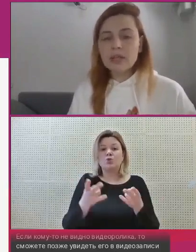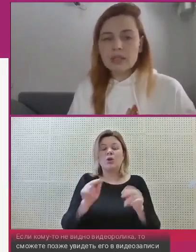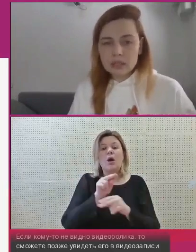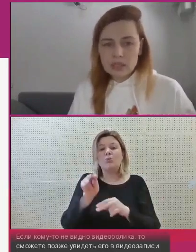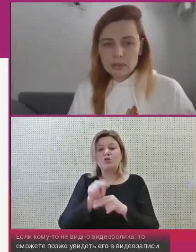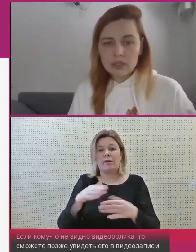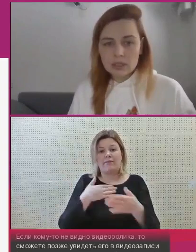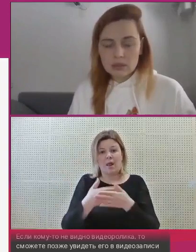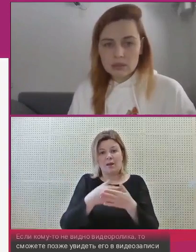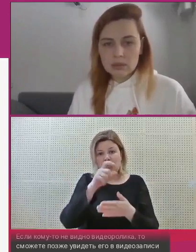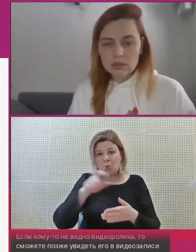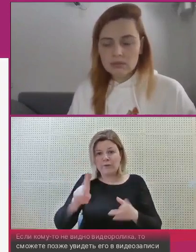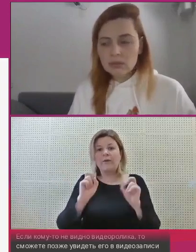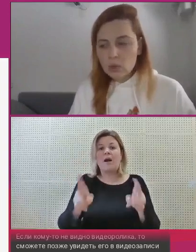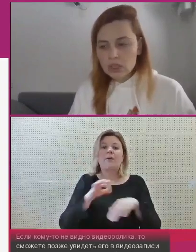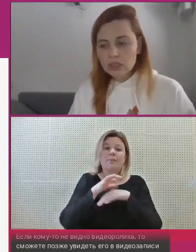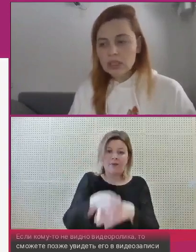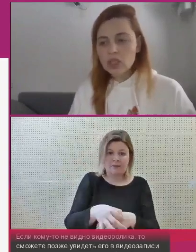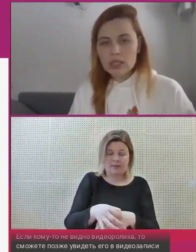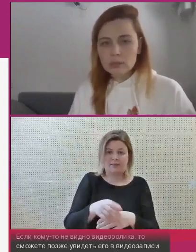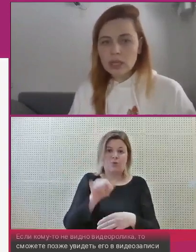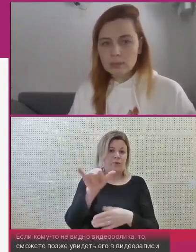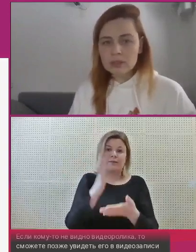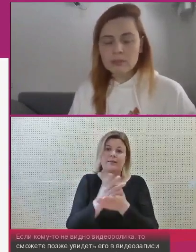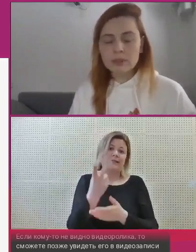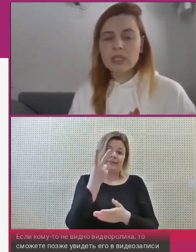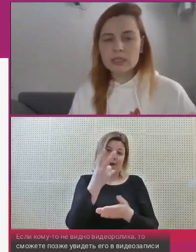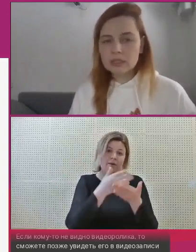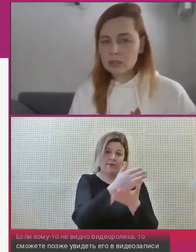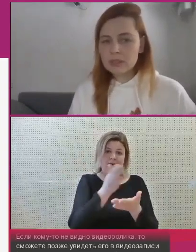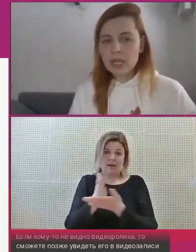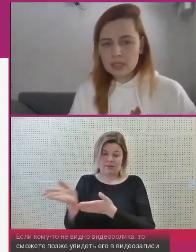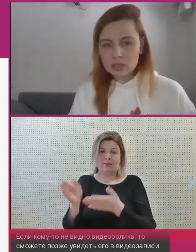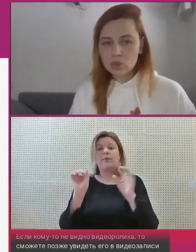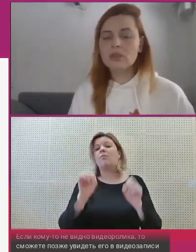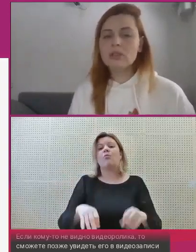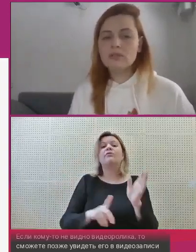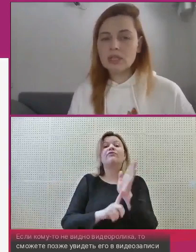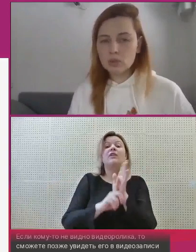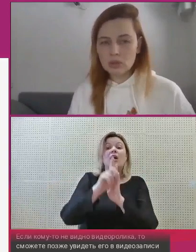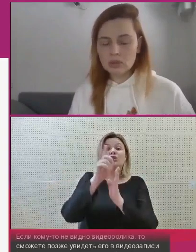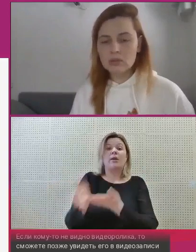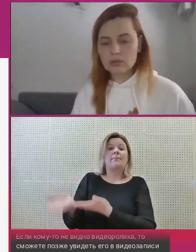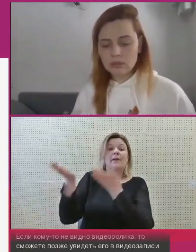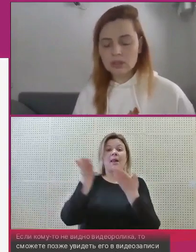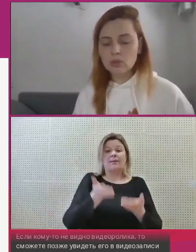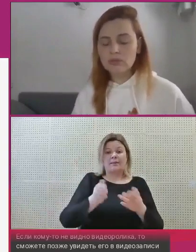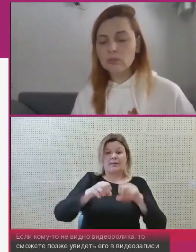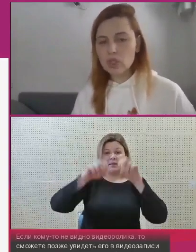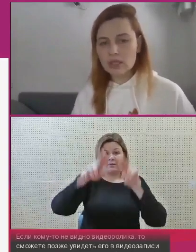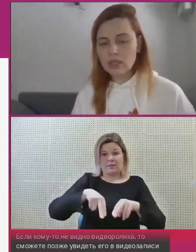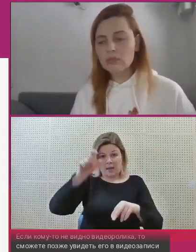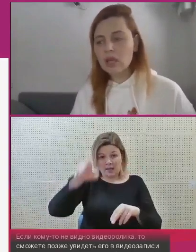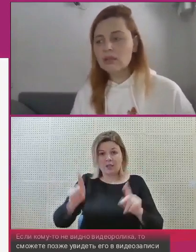два варианта на самом деле. Вы можете на начальном этапе пригласить специалиста, чтобы